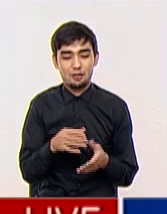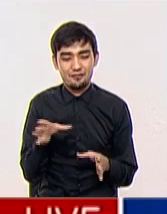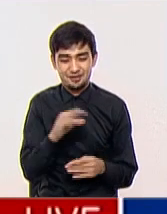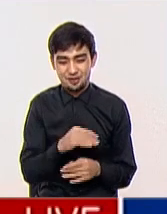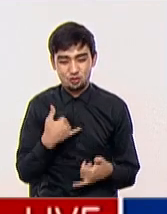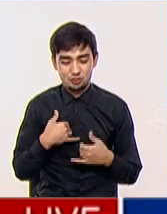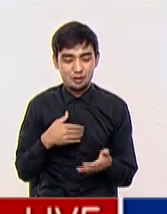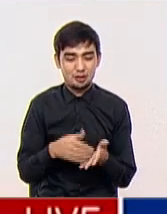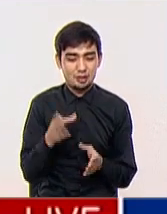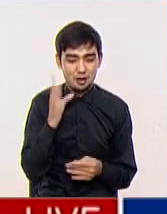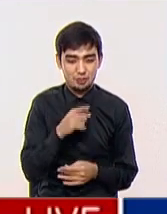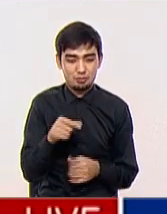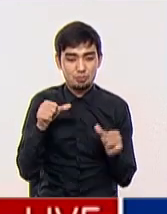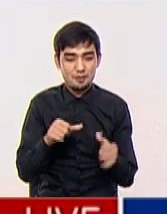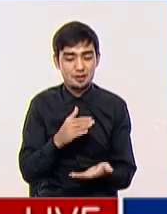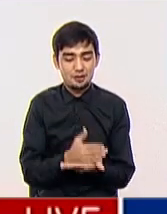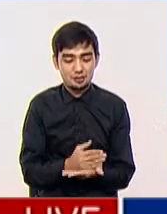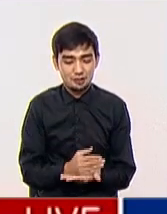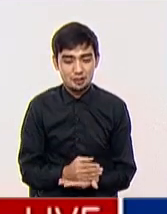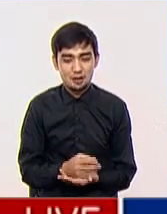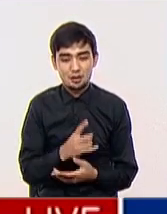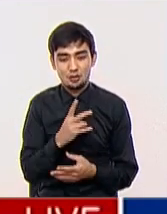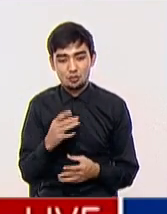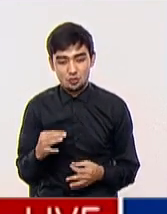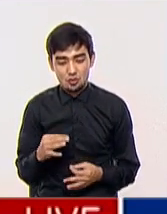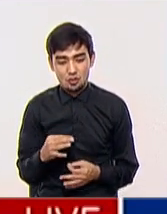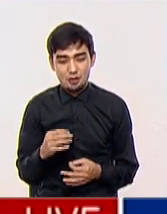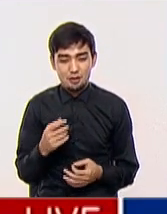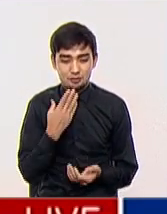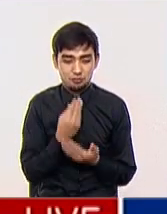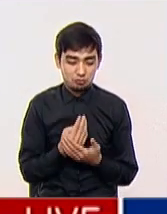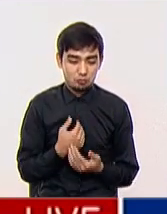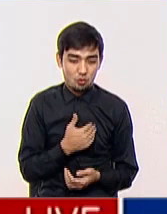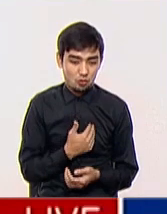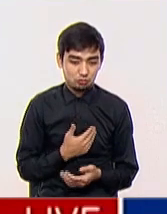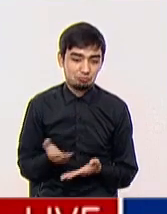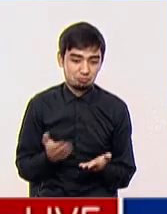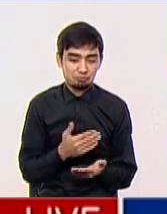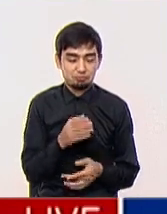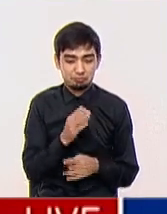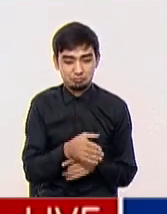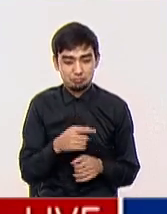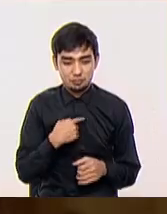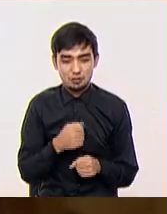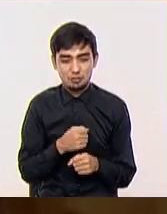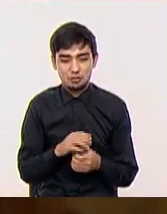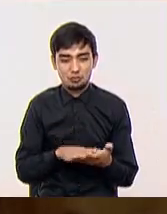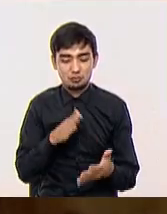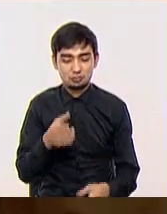отказаться у них это право есть ну а в рамках своих компетенций мы работу будем продолжать